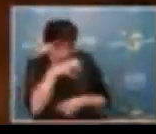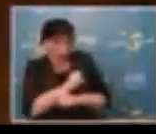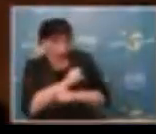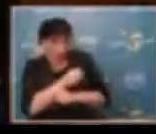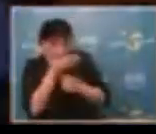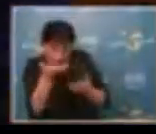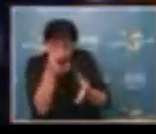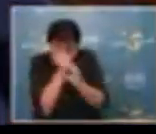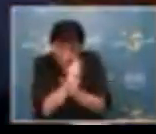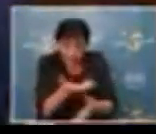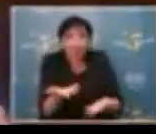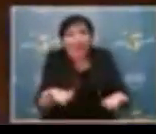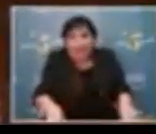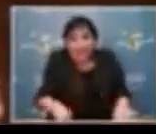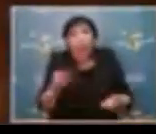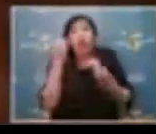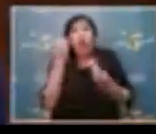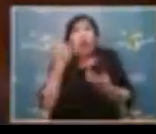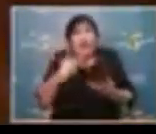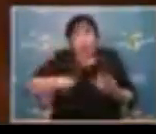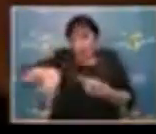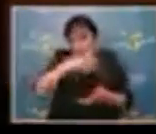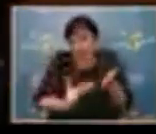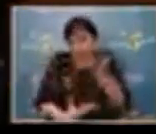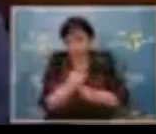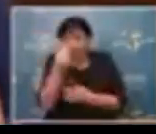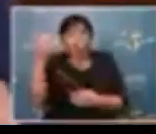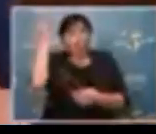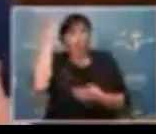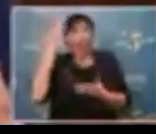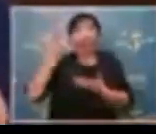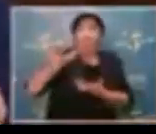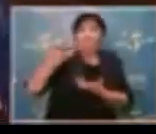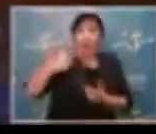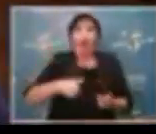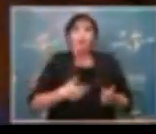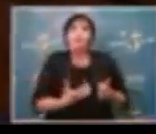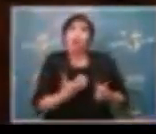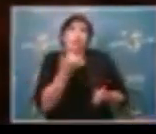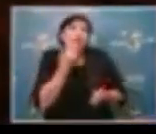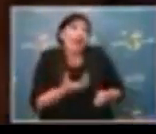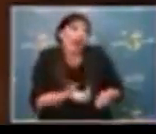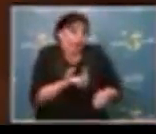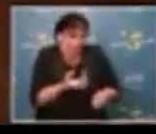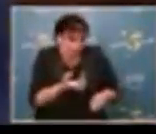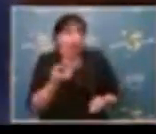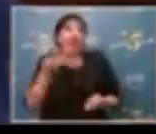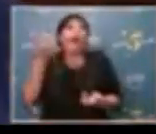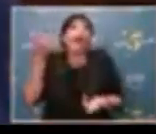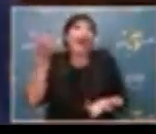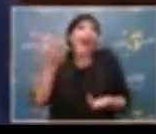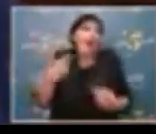capito? Perché quando nasciamo il cervello è grosso e la prostata è piccola